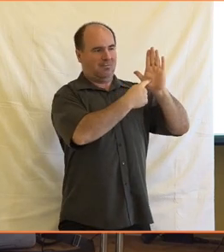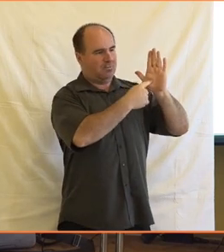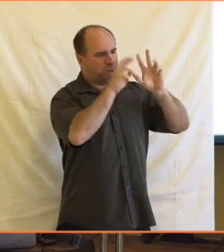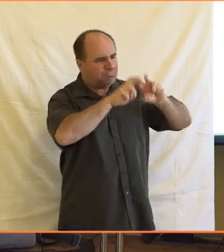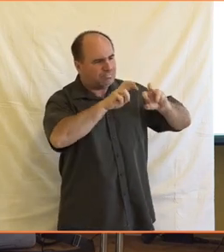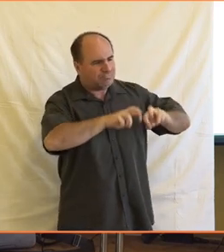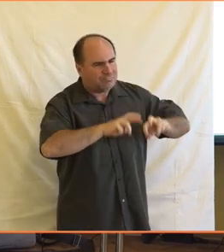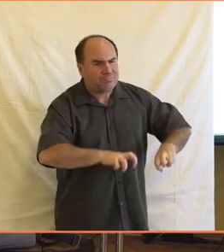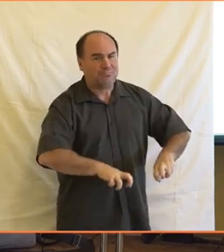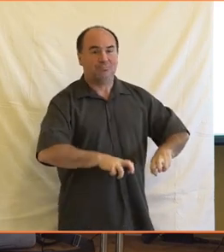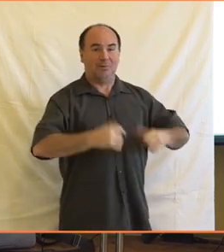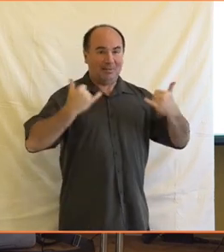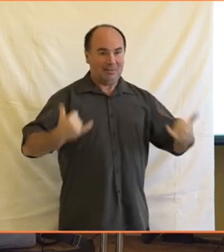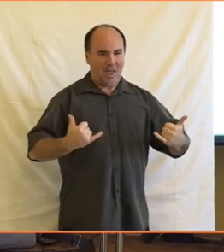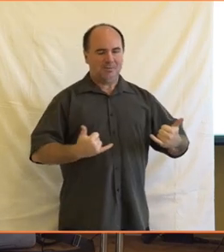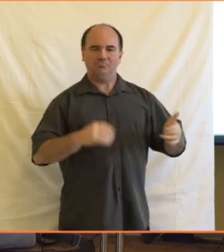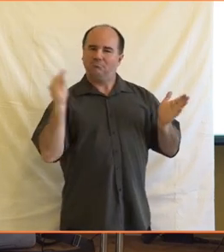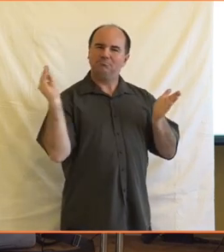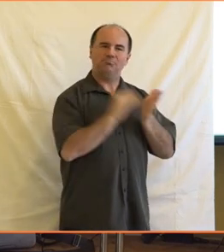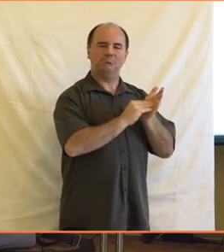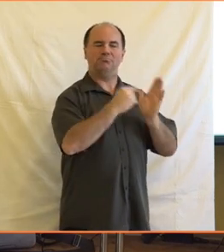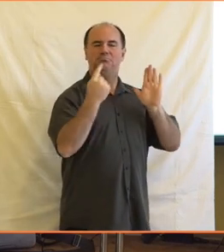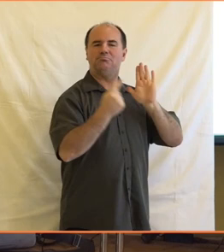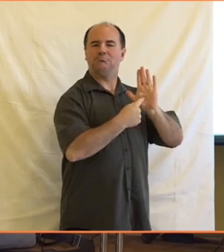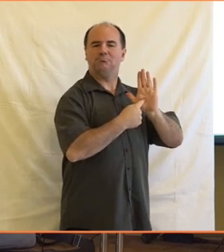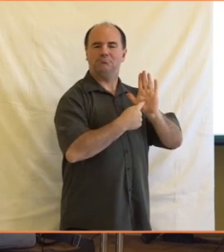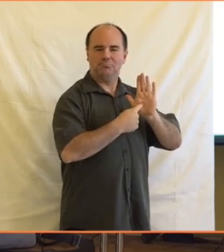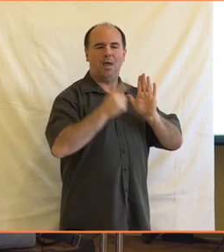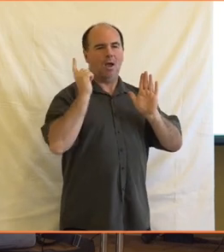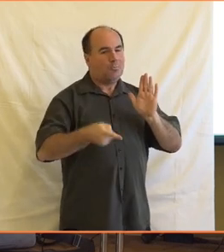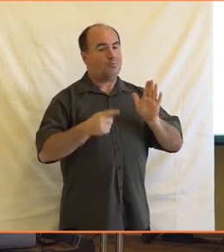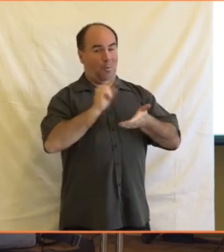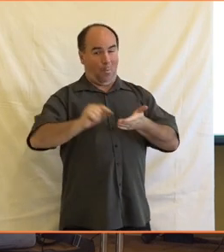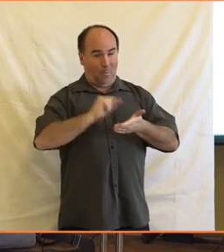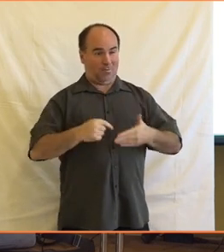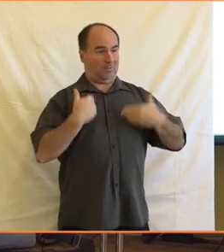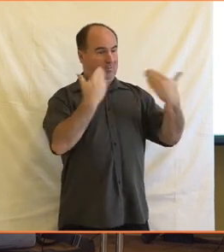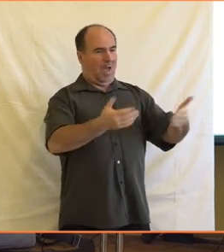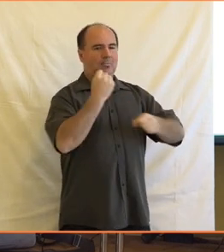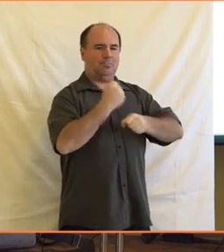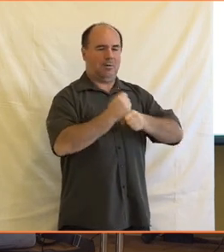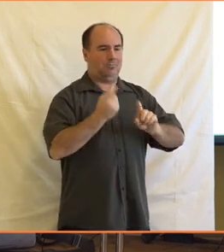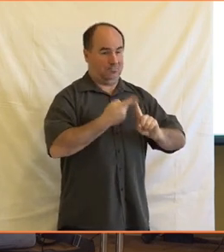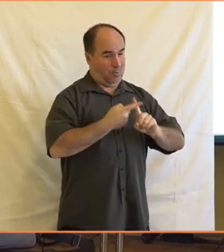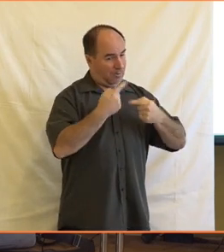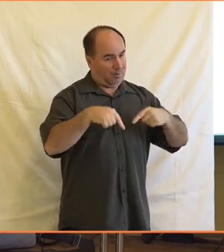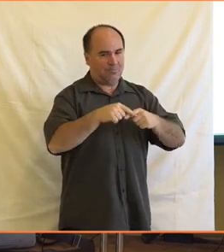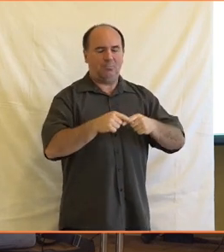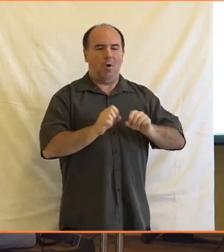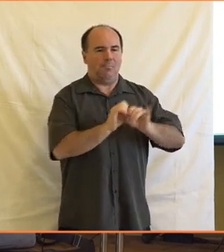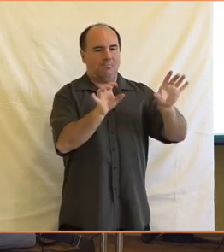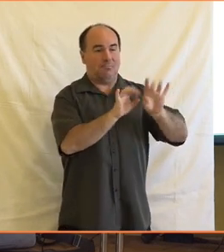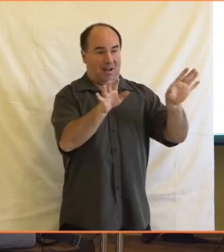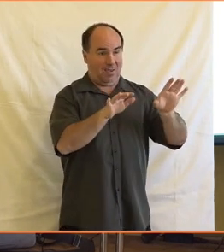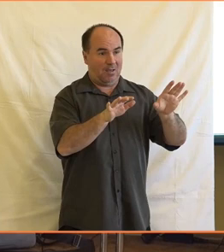úřady musí umožnit pracovní podmínky pro sdělovací prostředky a informování veřejnosti